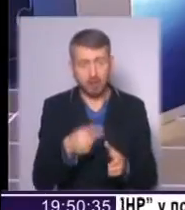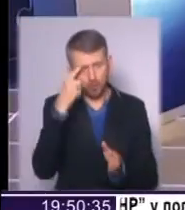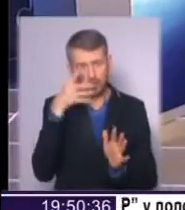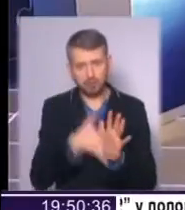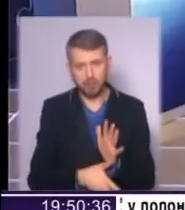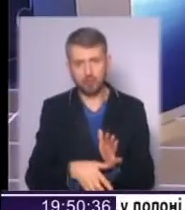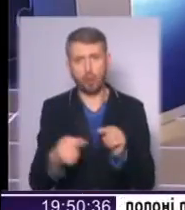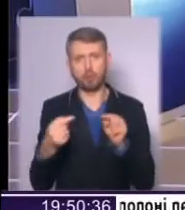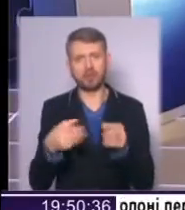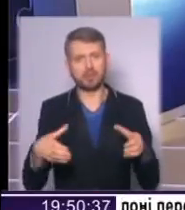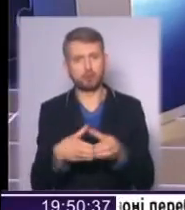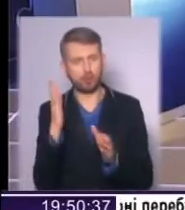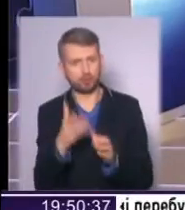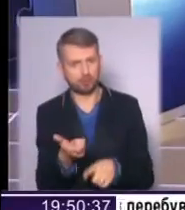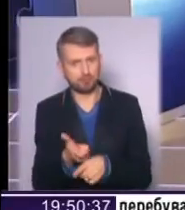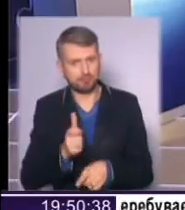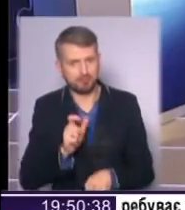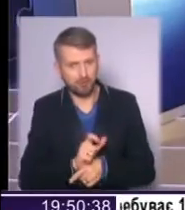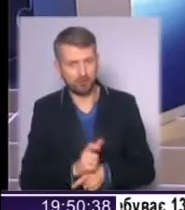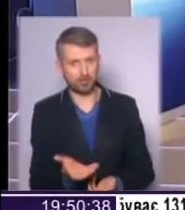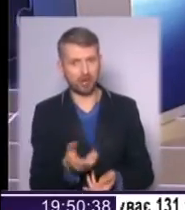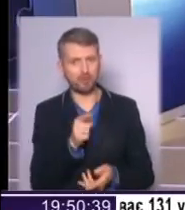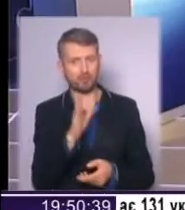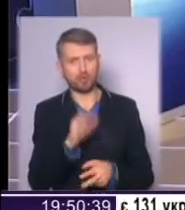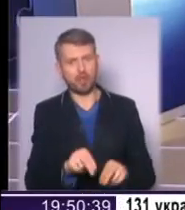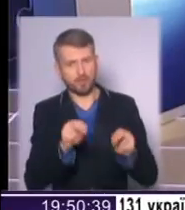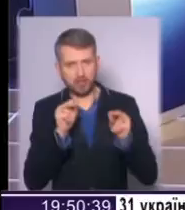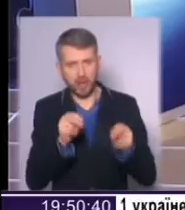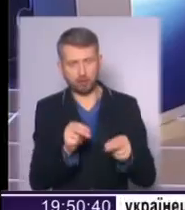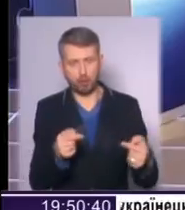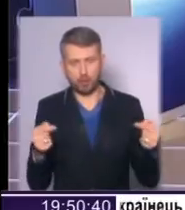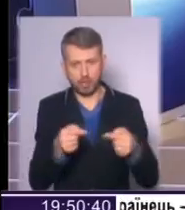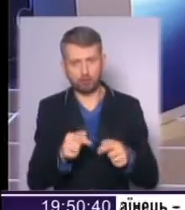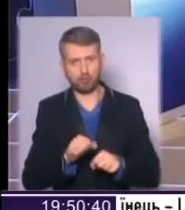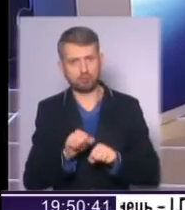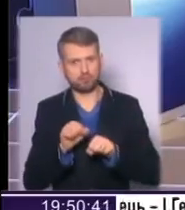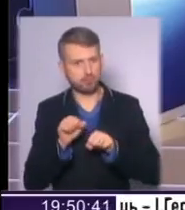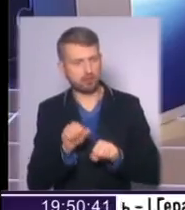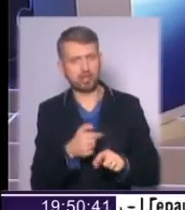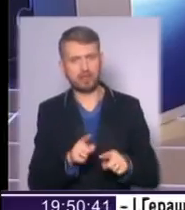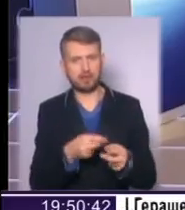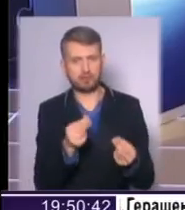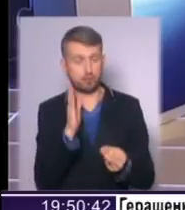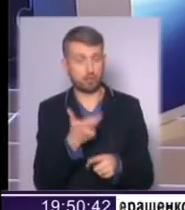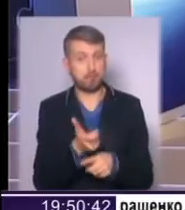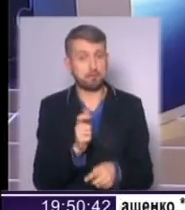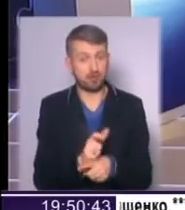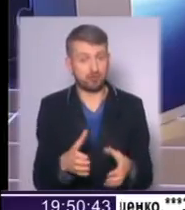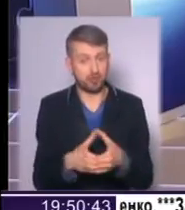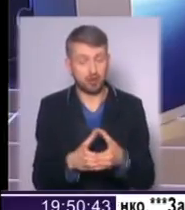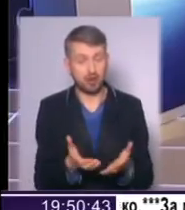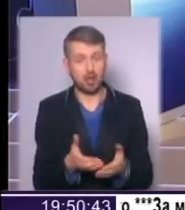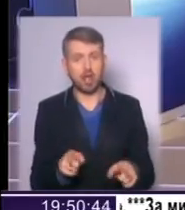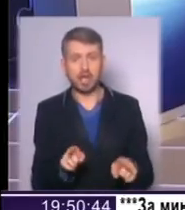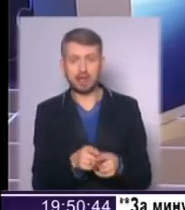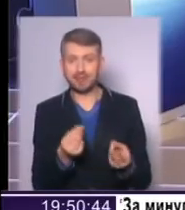наприклад, опозиційного блоку, який буде відверто та конкретно і мужньо захищати ці активи, буде набагато більшою. І ці активи так от